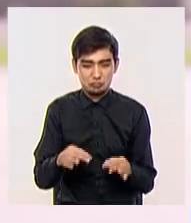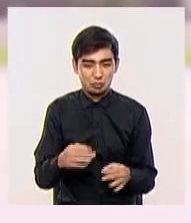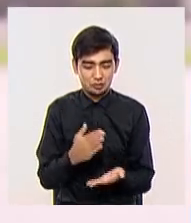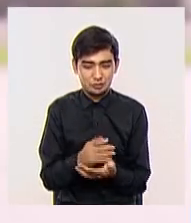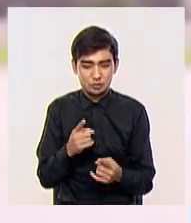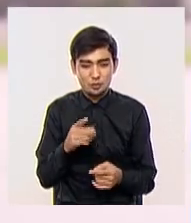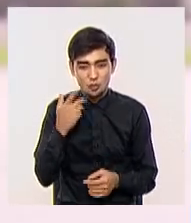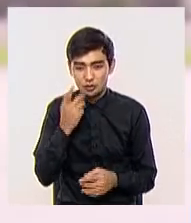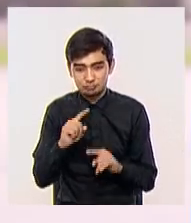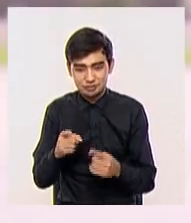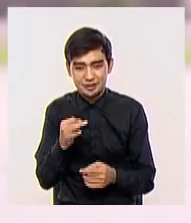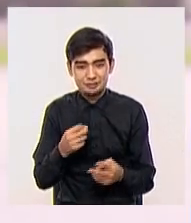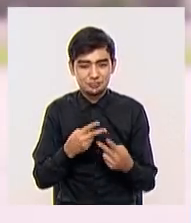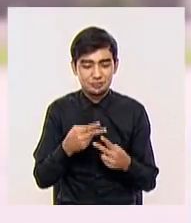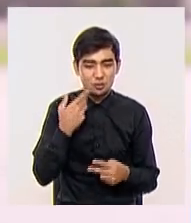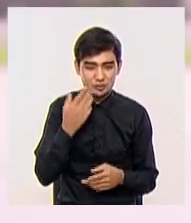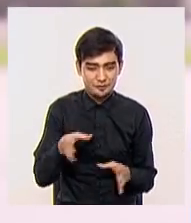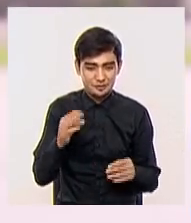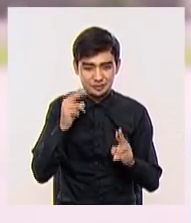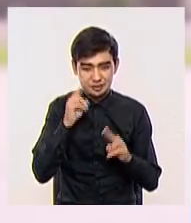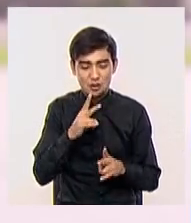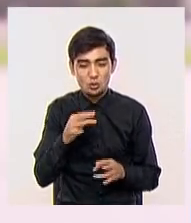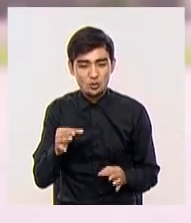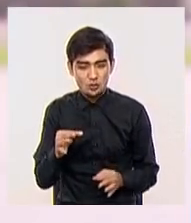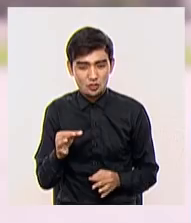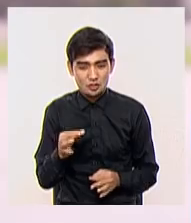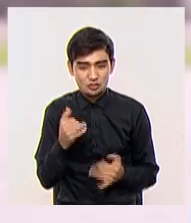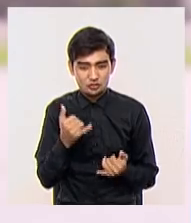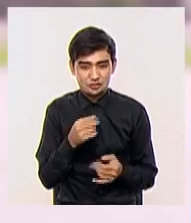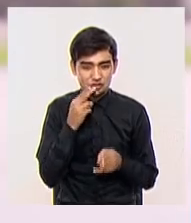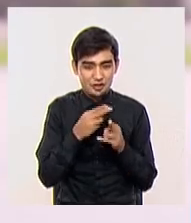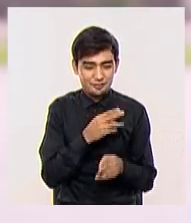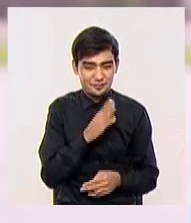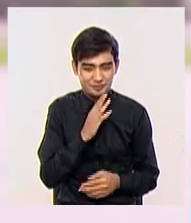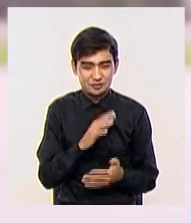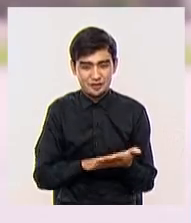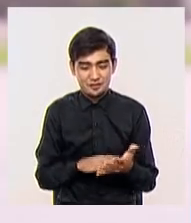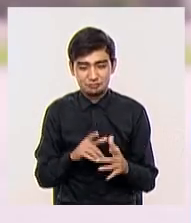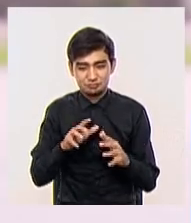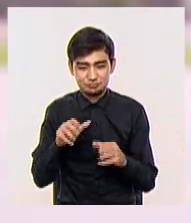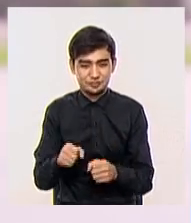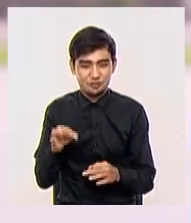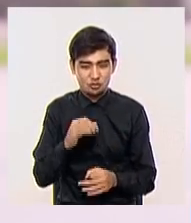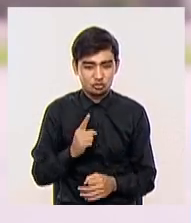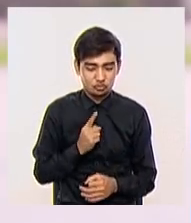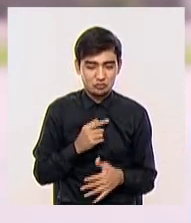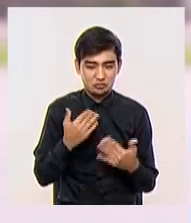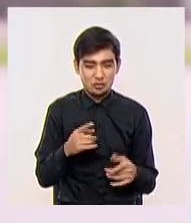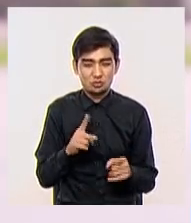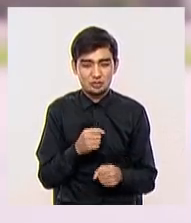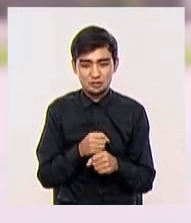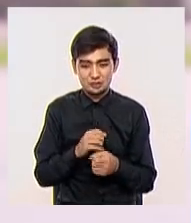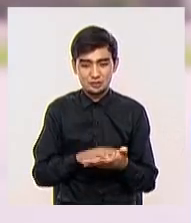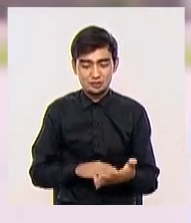қашан ұсталып, қамауға алынатыны белгісіз. Бір анығы, енді жәбірленуші тарап, оның ұсталғанын күтуден басқа амалы